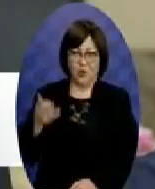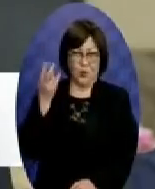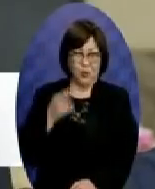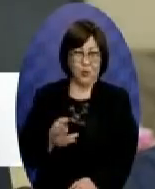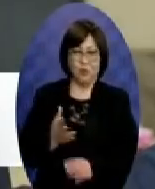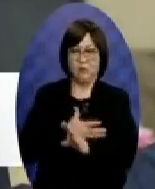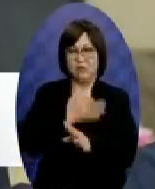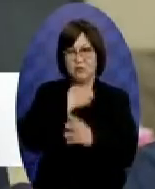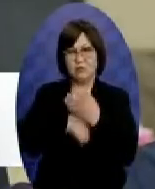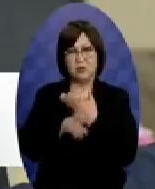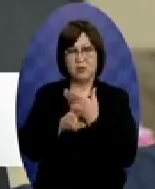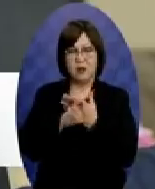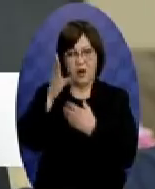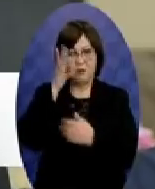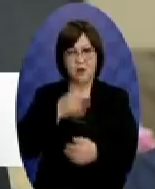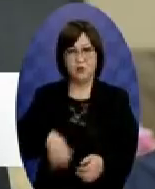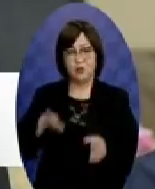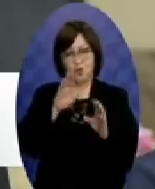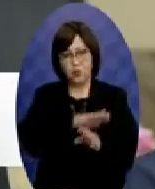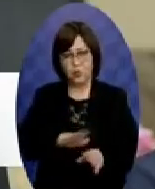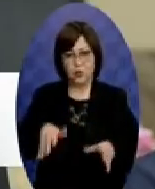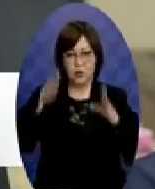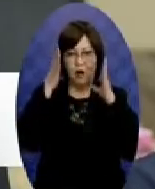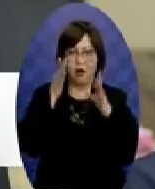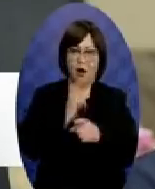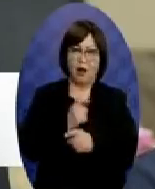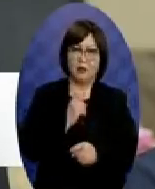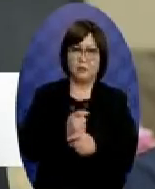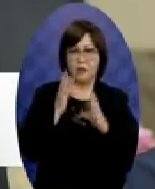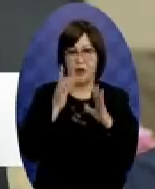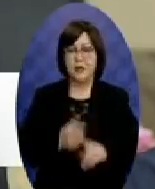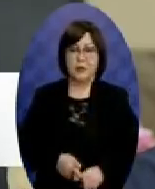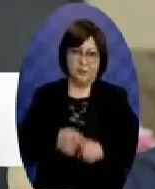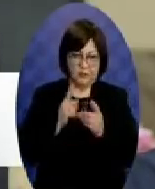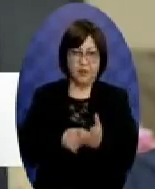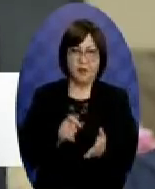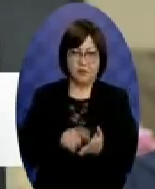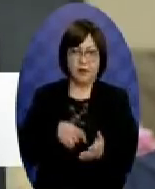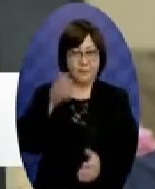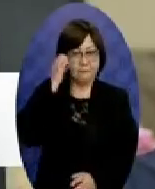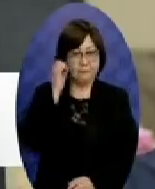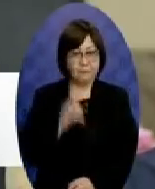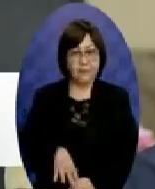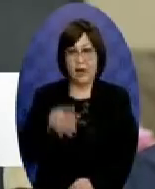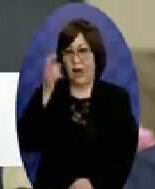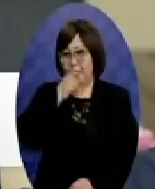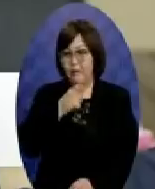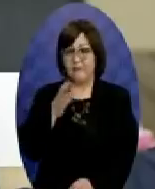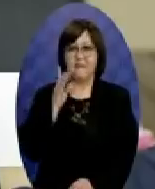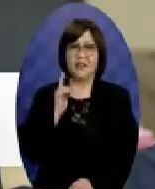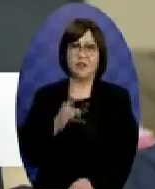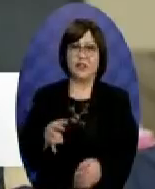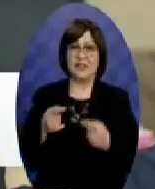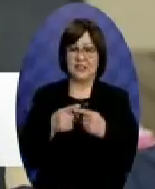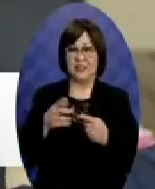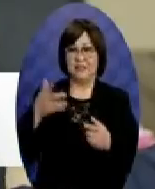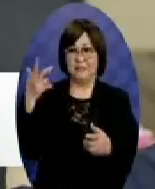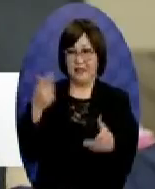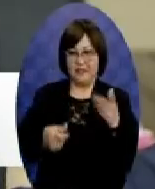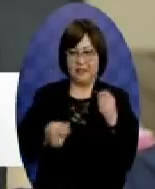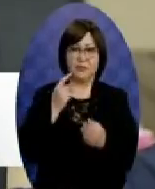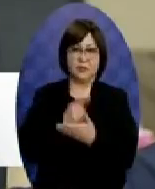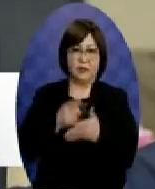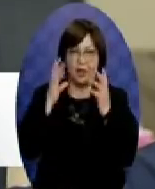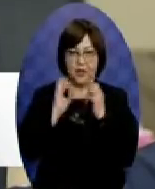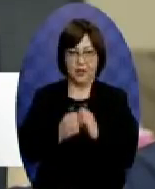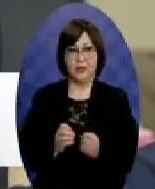эцэг эхчүүд хүүхдүүдтэй тавих анхаарал халамжаа нэмэгдүүлэх шаардлагатай гэдгийг сануулъя. Мөн томоогийн вирусын эсрэг вакцинд хамрагдах хэрэгтэй